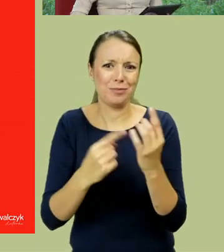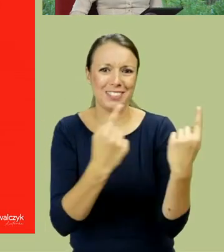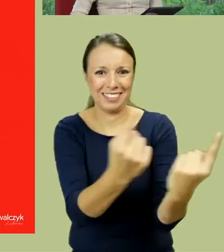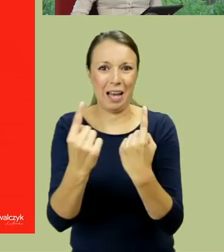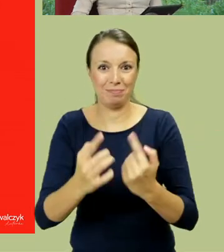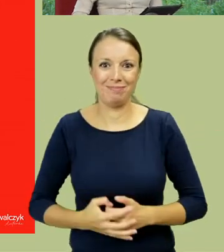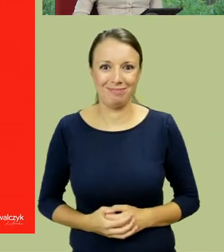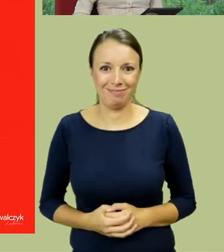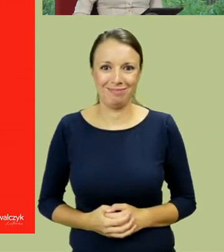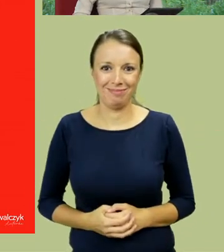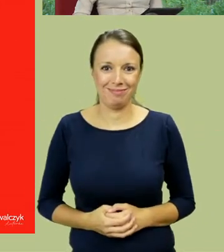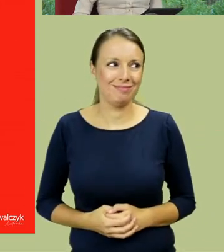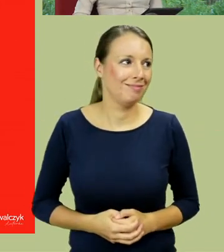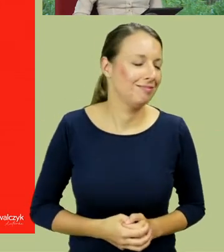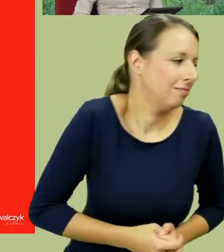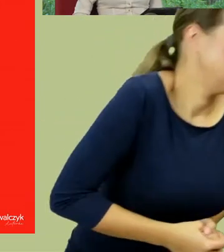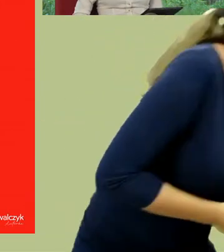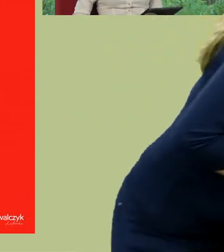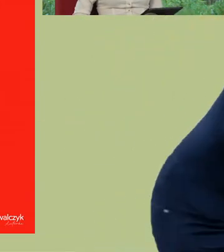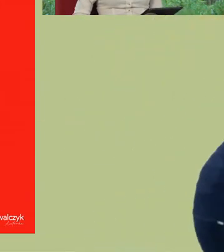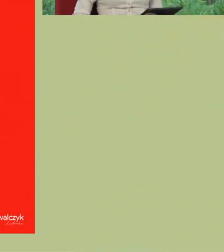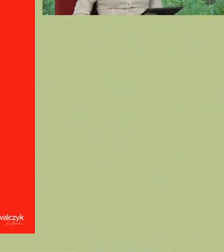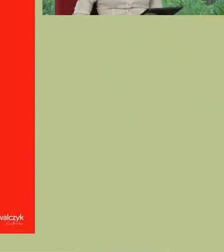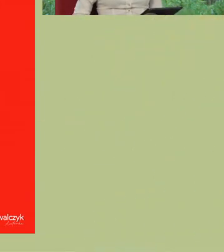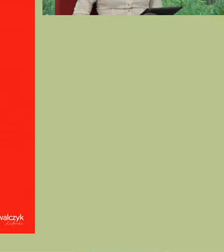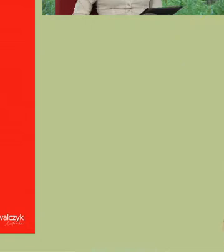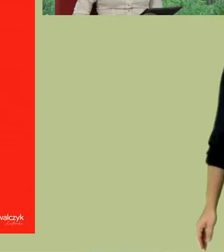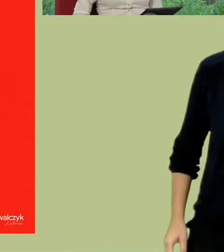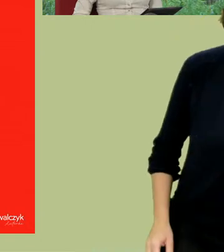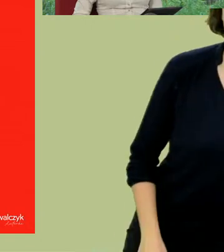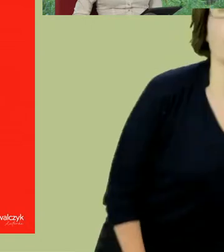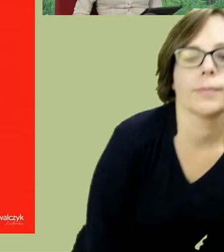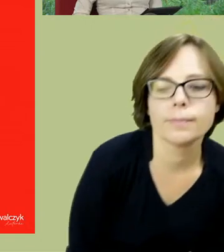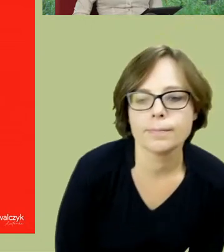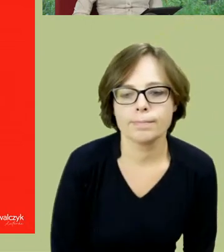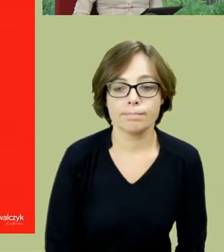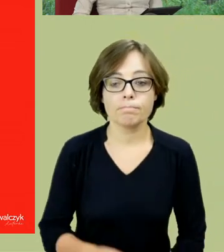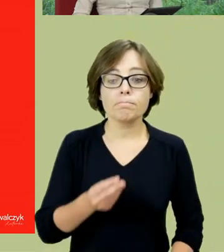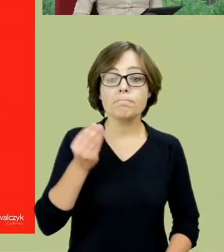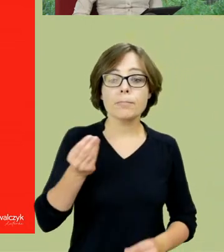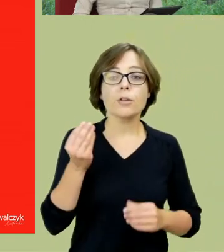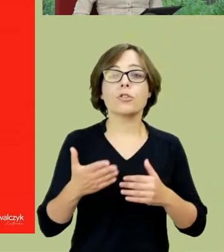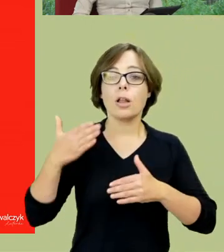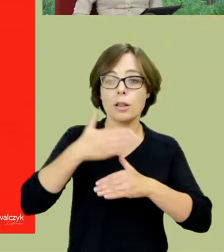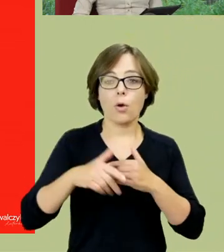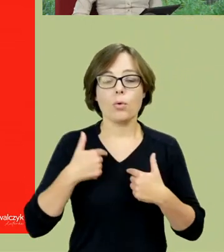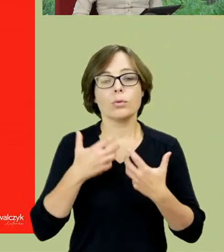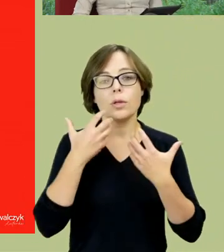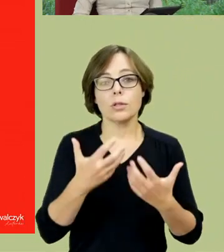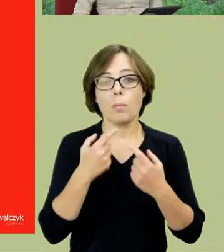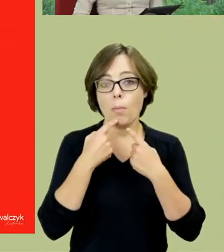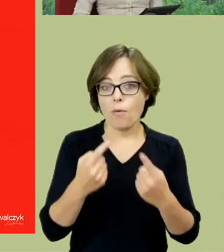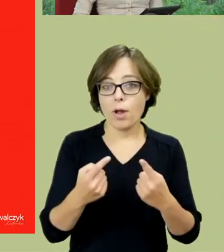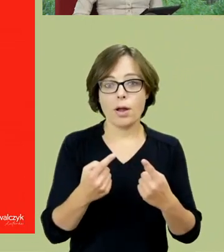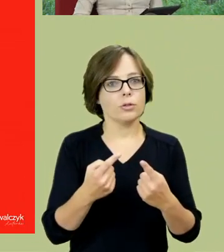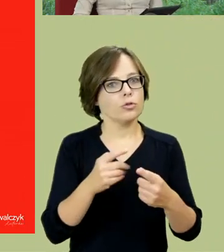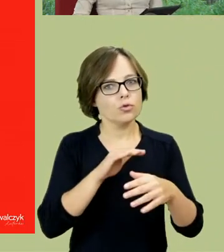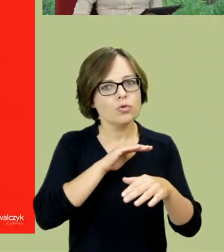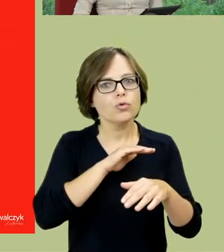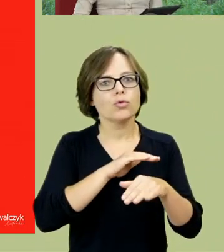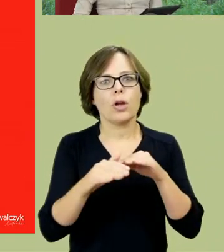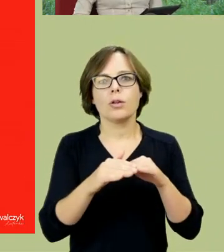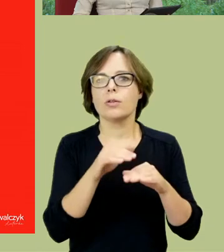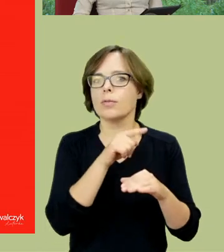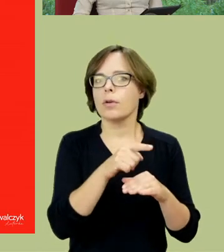nie powiedzieć o ostatnim, szczęśliwie do dziś, epizodzie wojennym,